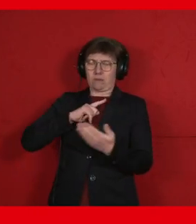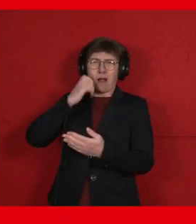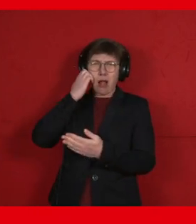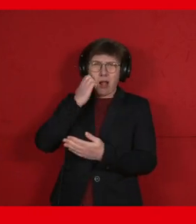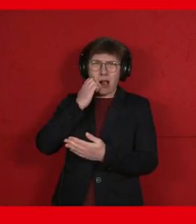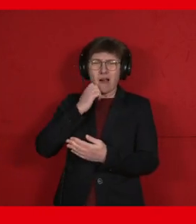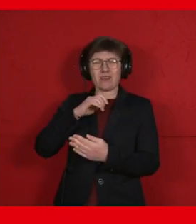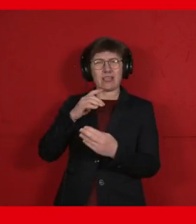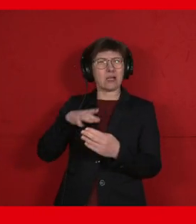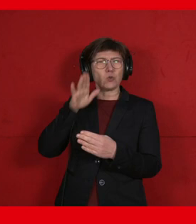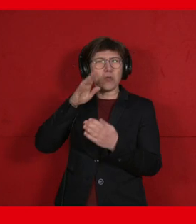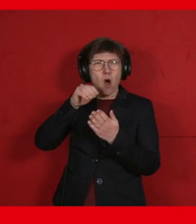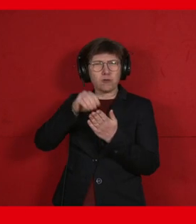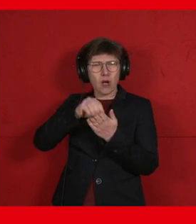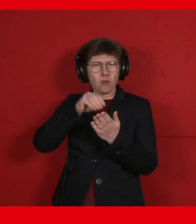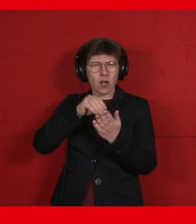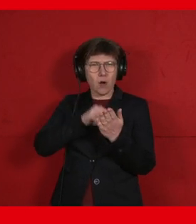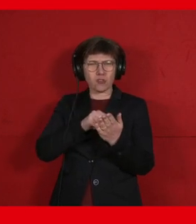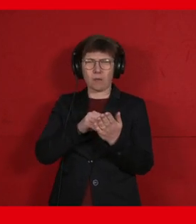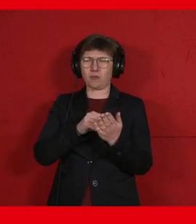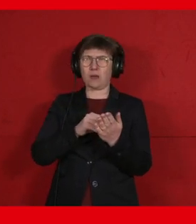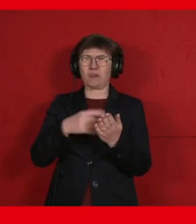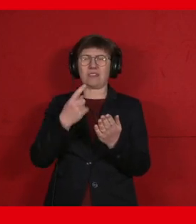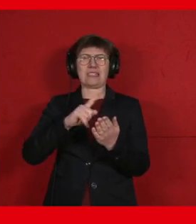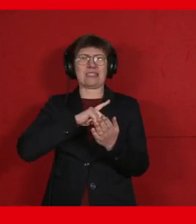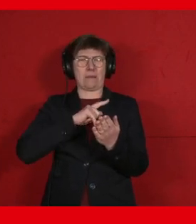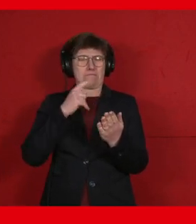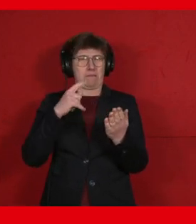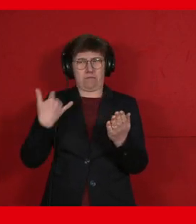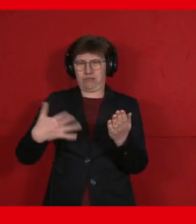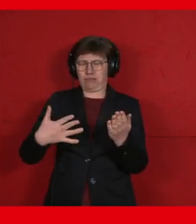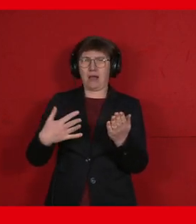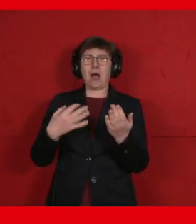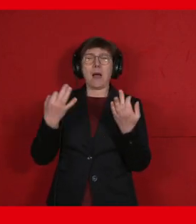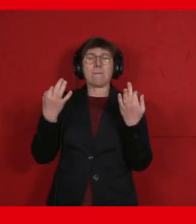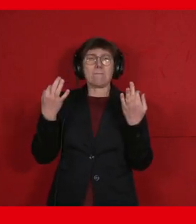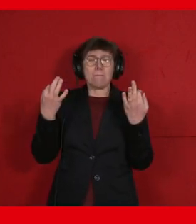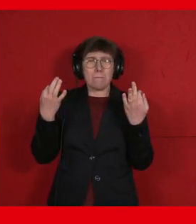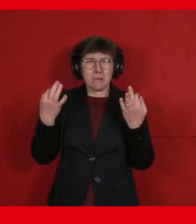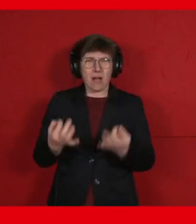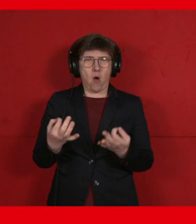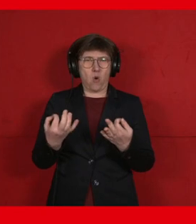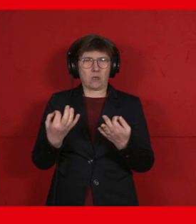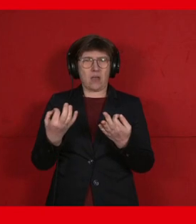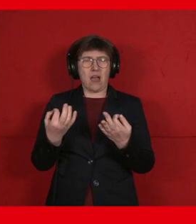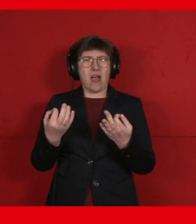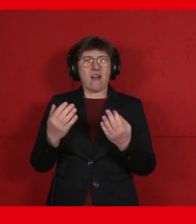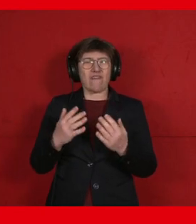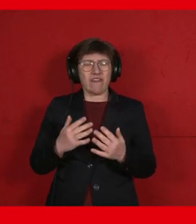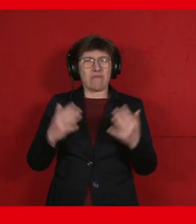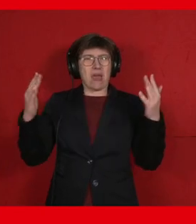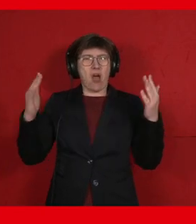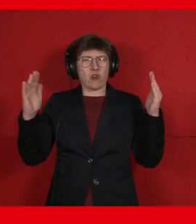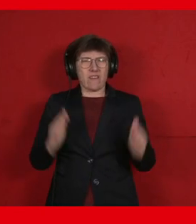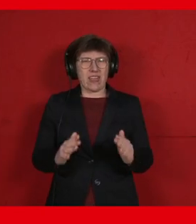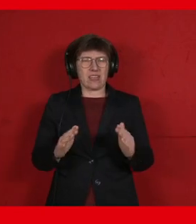Interesse zugehört, mir ein paar Notizen gemacht. Ich finde, wir brauchen nicht mehr und nicht weniger, das ist hier heute